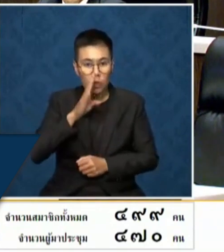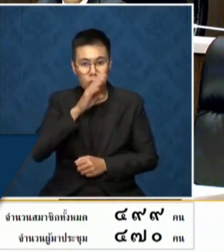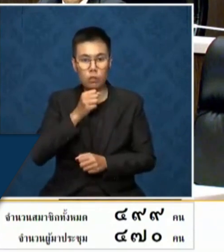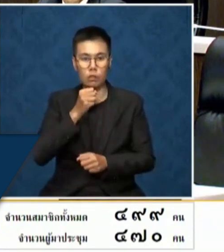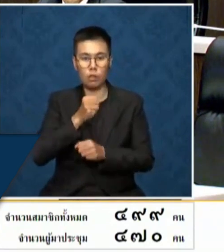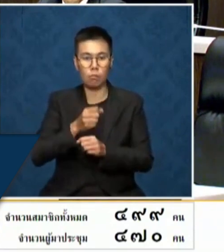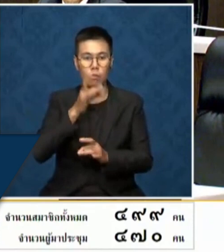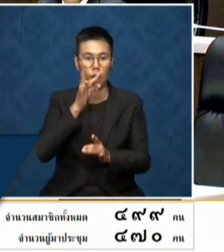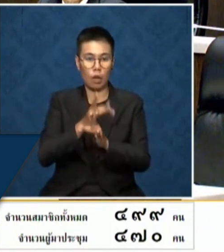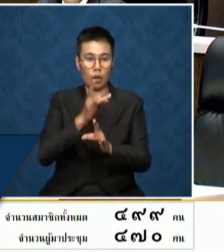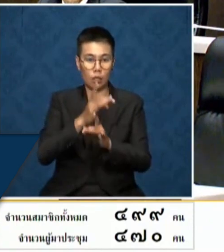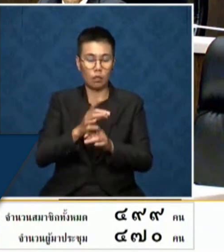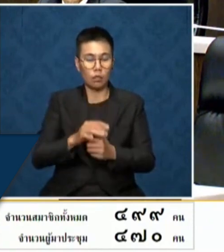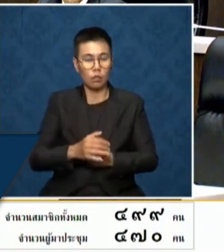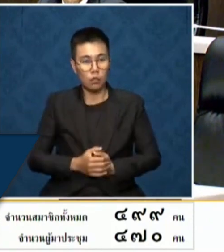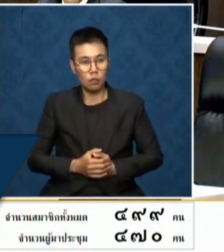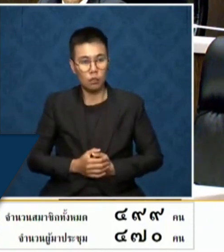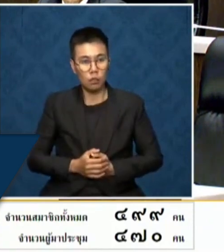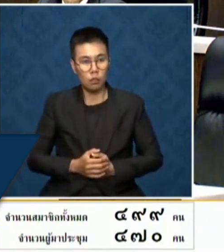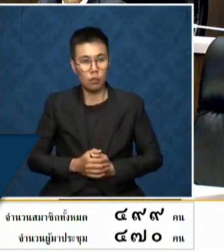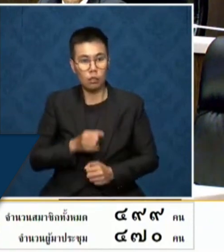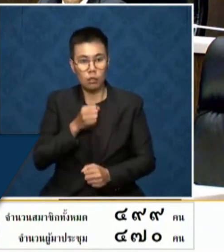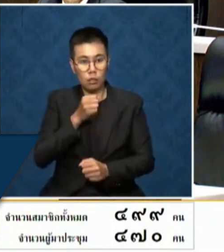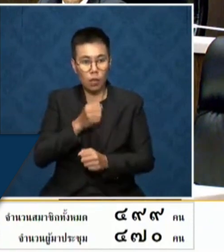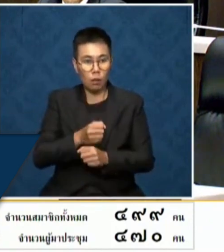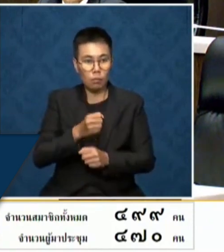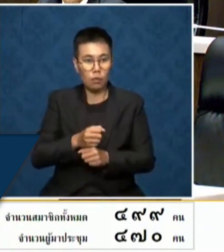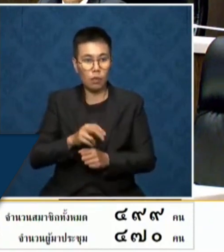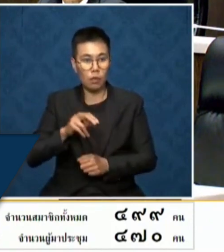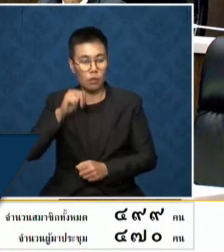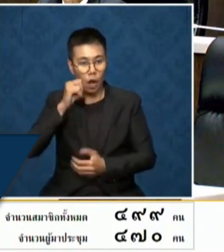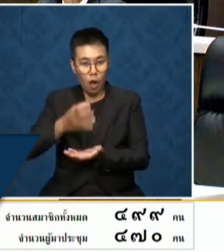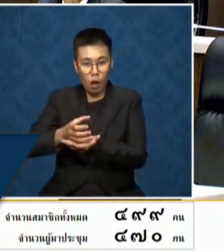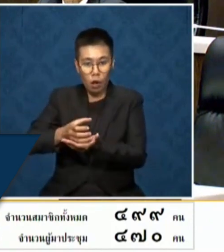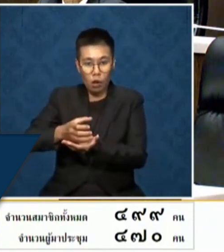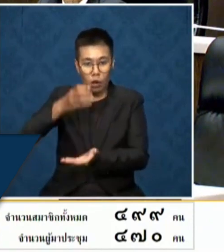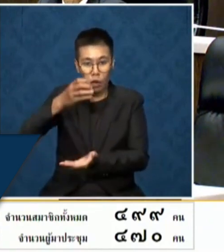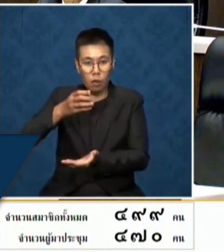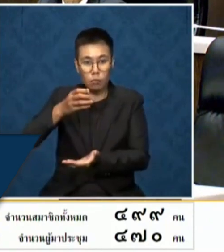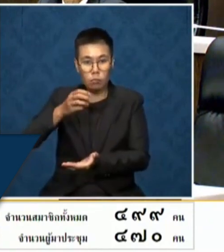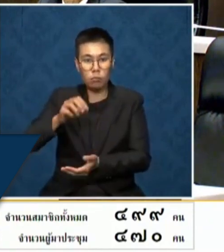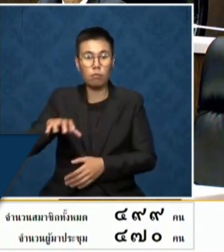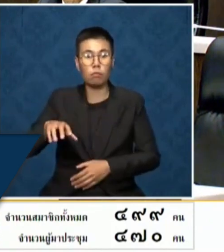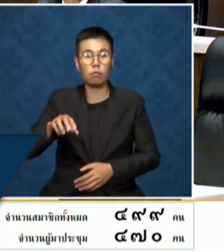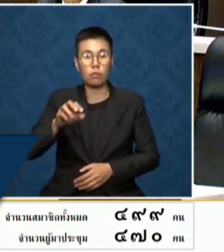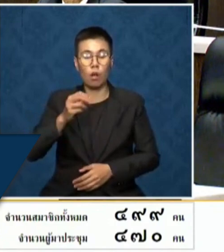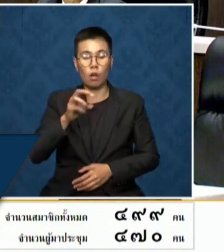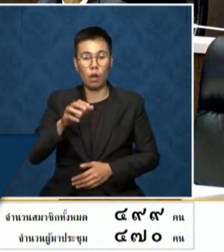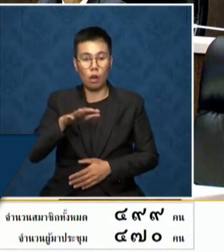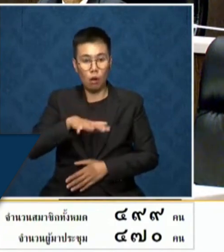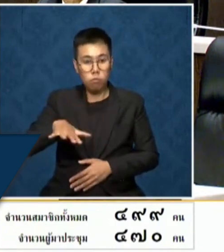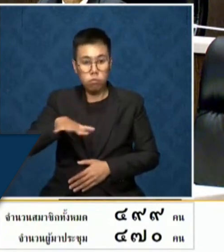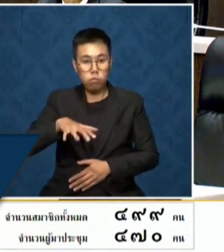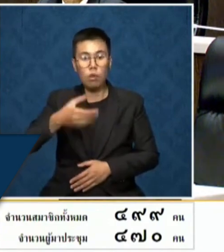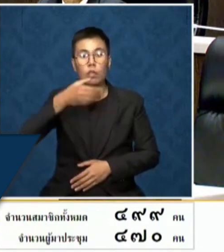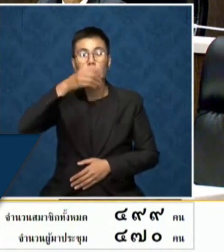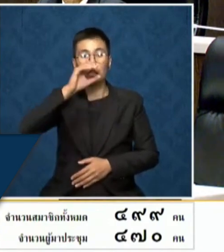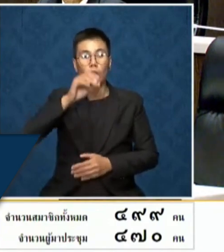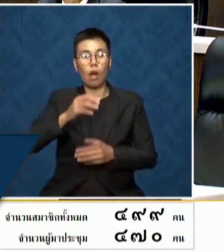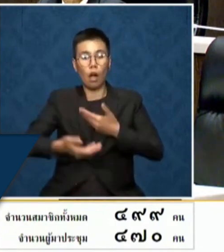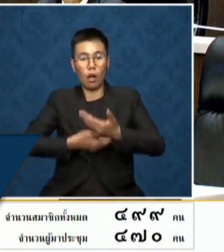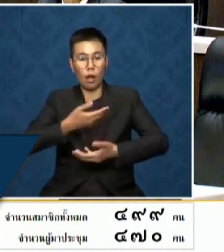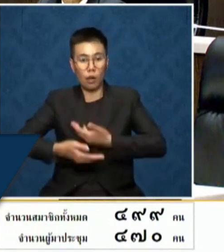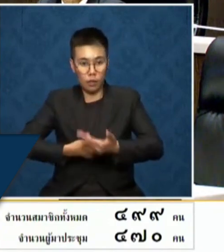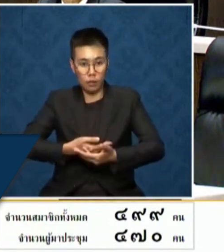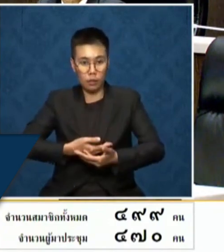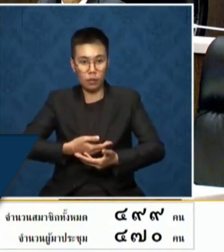สุราหรือแม้กระทั่งทำน้ำดื่มใส่ขวดนี้จะใช้ทรัพยาของเราแล้วเอามาขาย